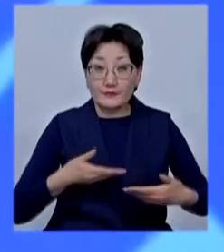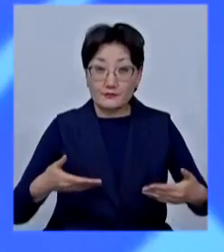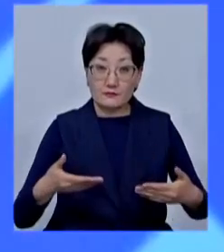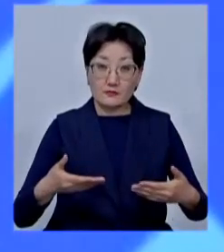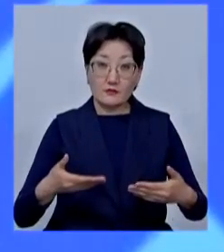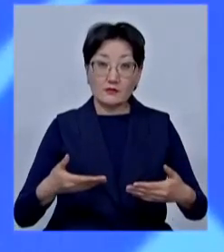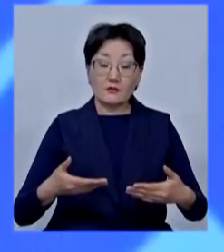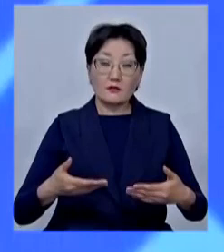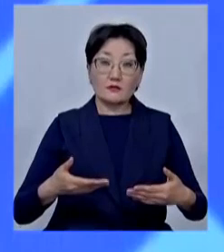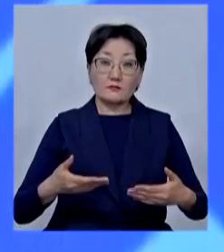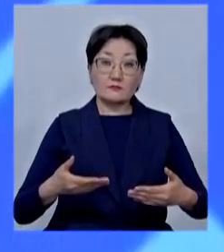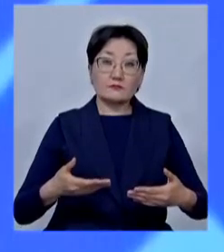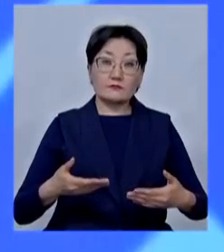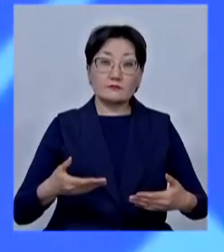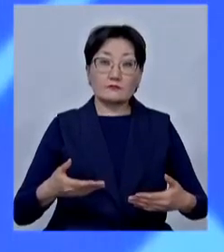біз